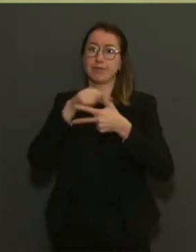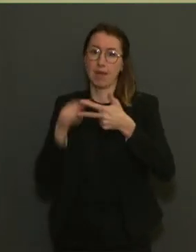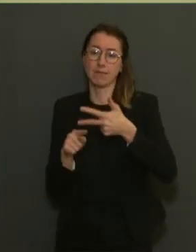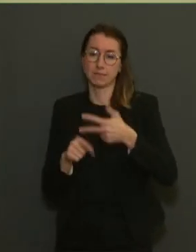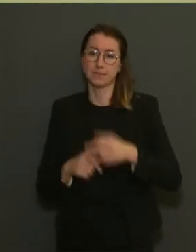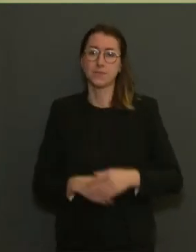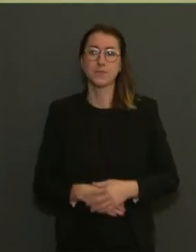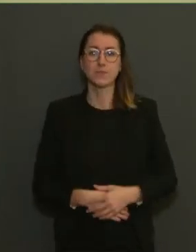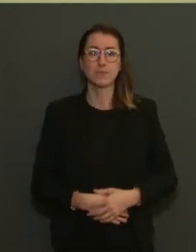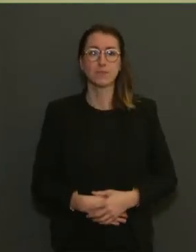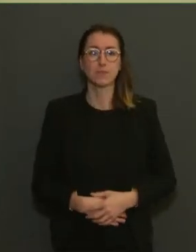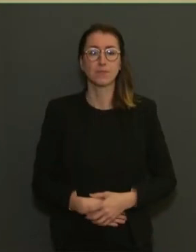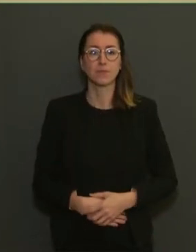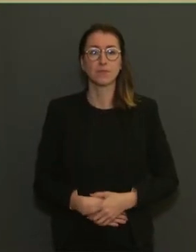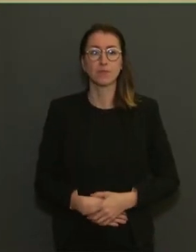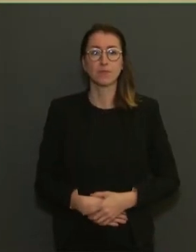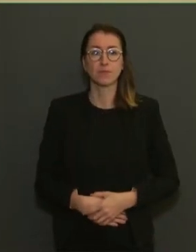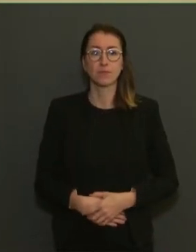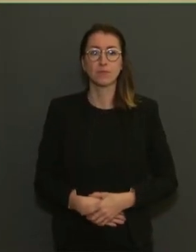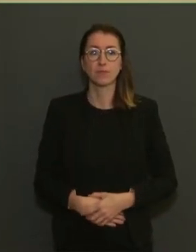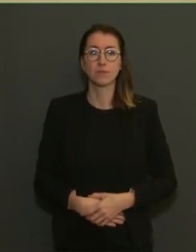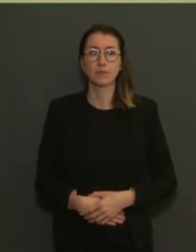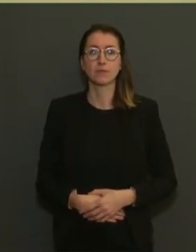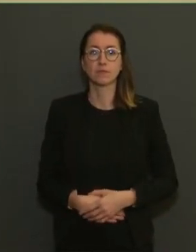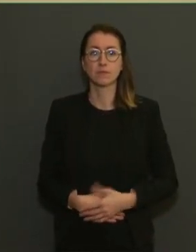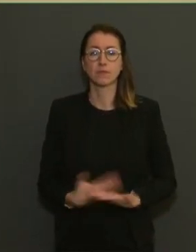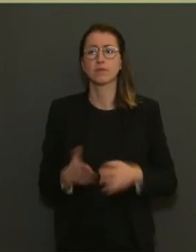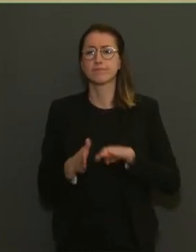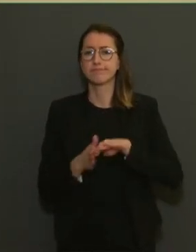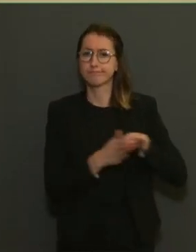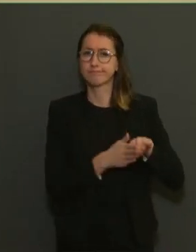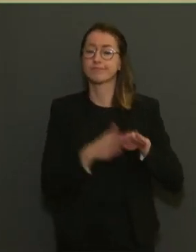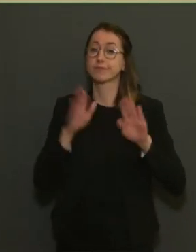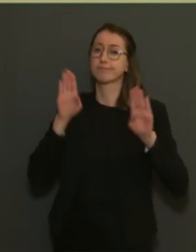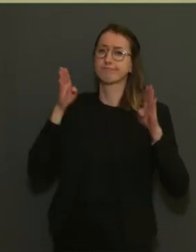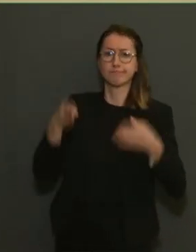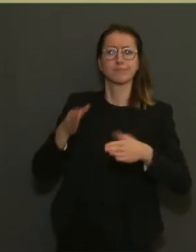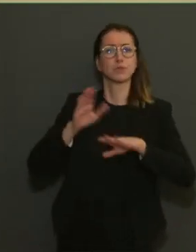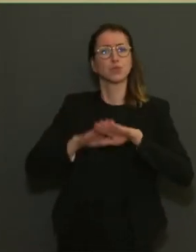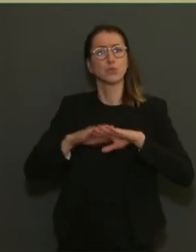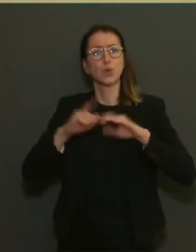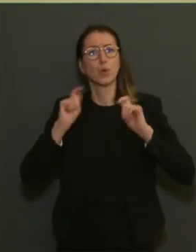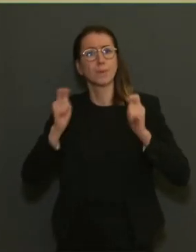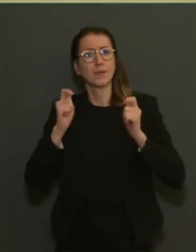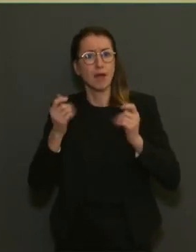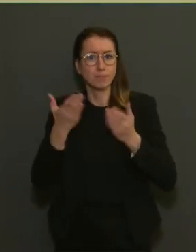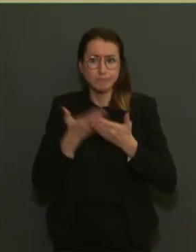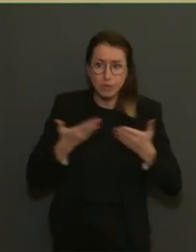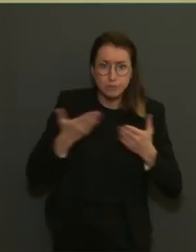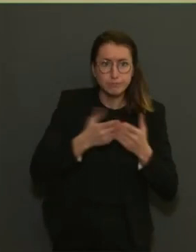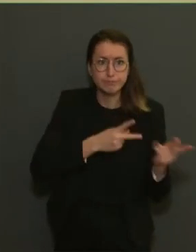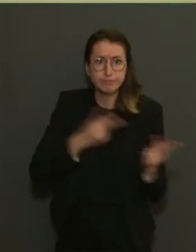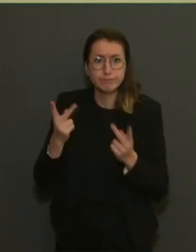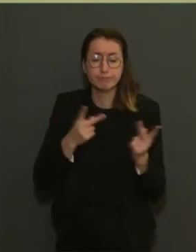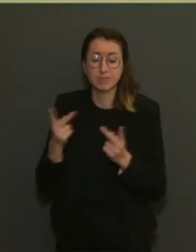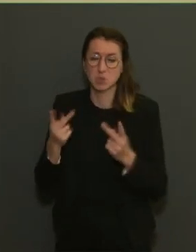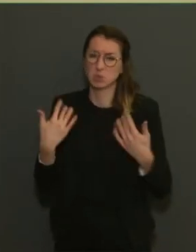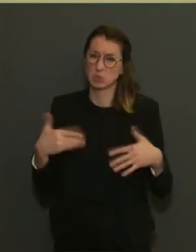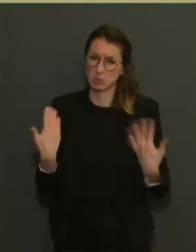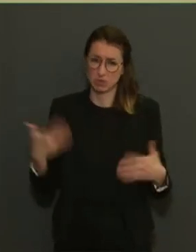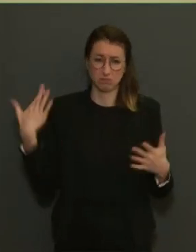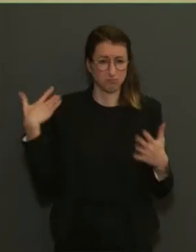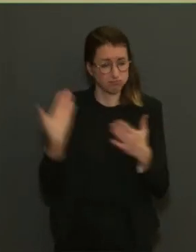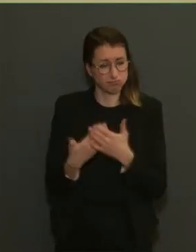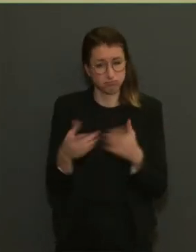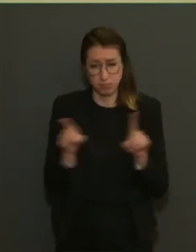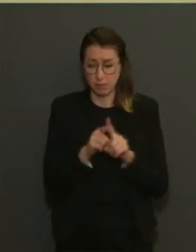Si on passe maintenant au niveau des admissions à l'hôpital, ces admissions continuent à augmenter sans que l'on puisse voir